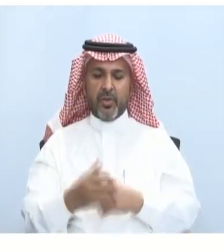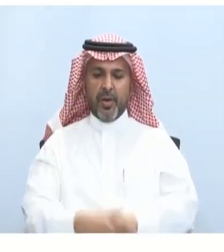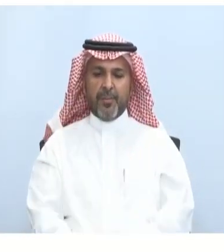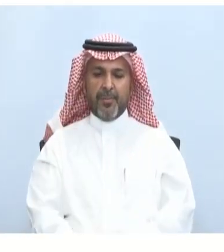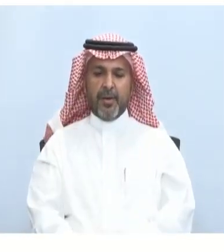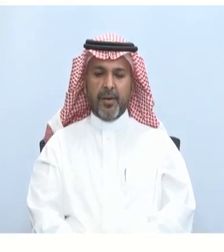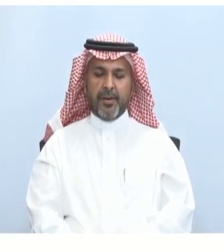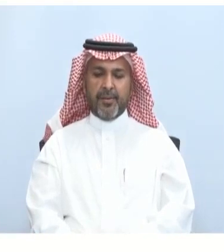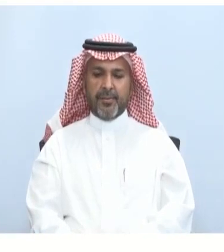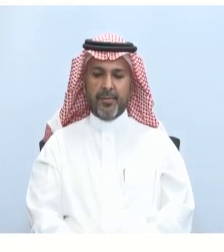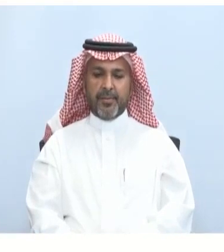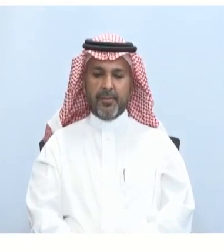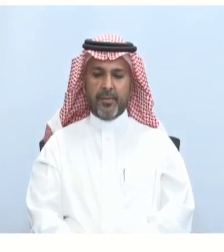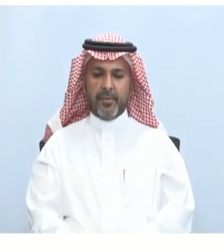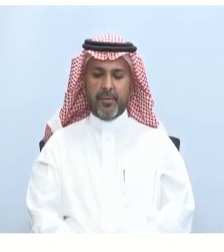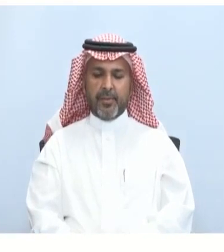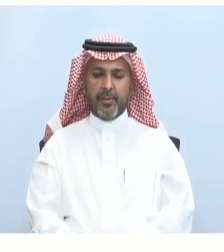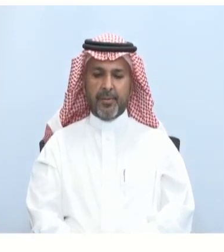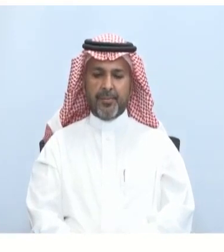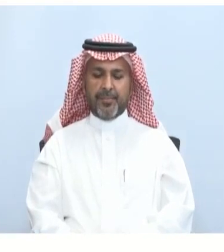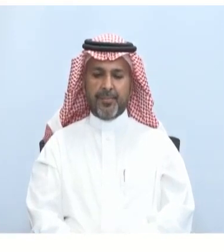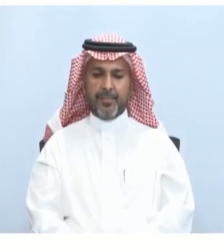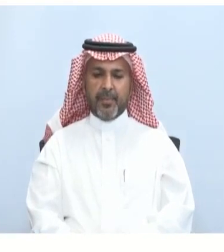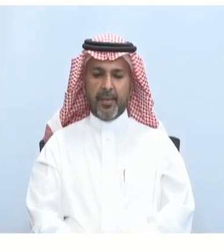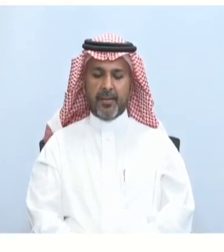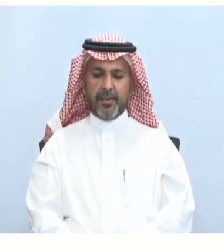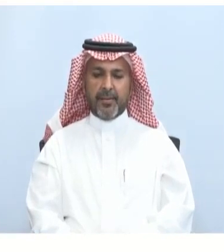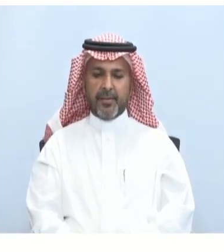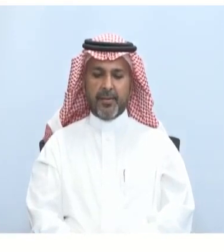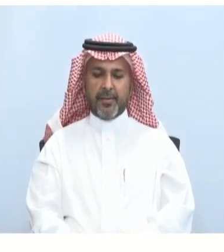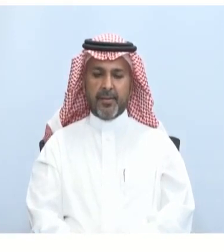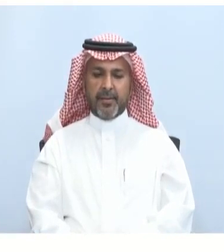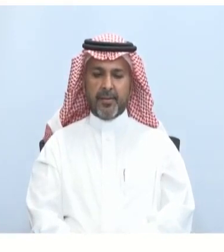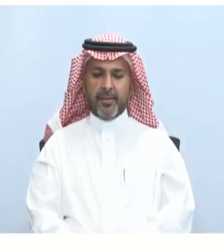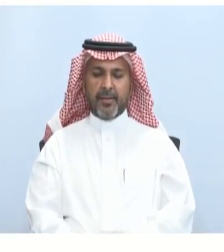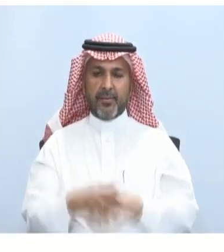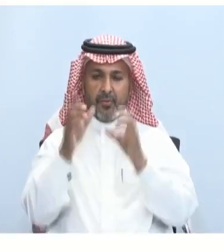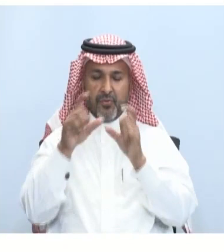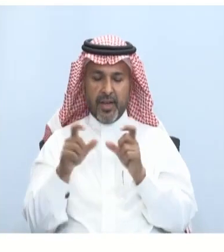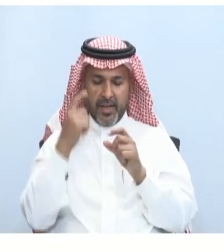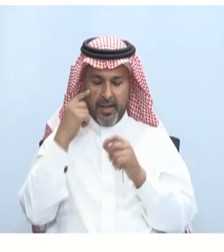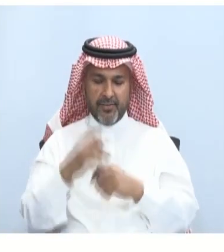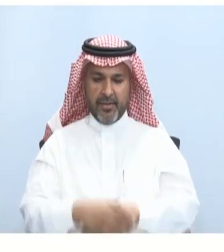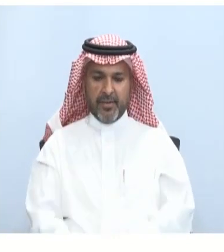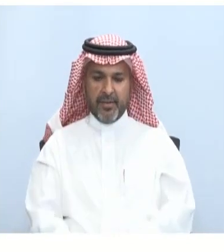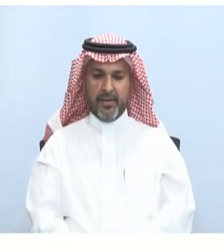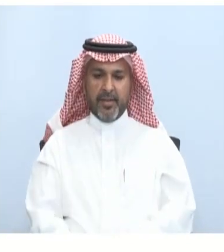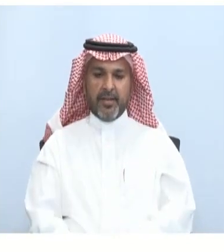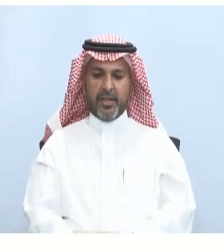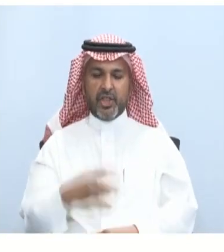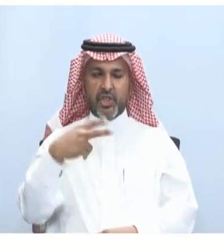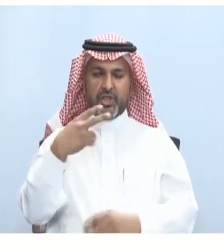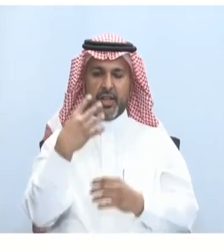هذه هي تحليلها طبعا صارت عندي اي تربيع عشرين في اثنا عشر حللناها الى طبعا العشرين اربعه في